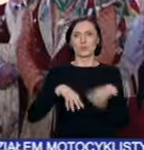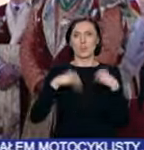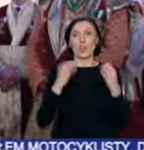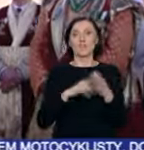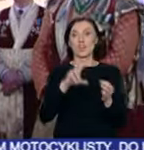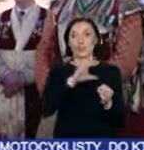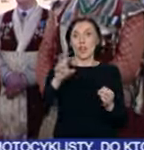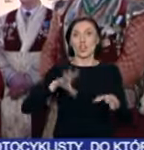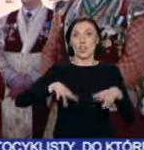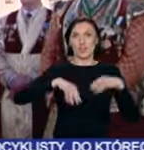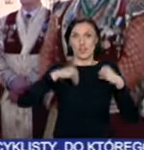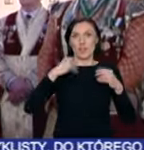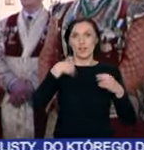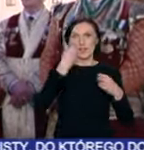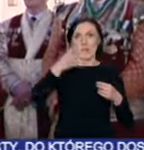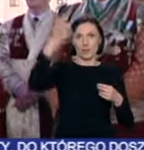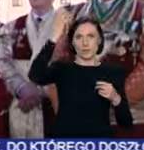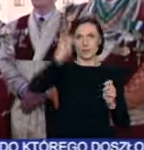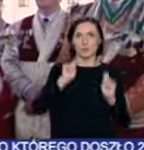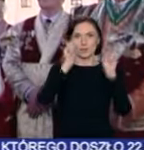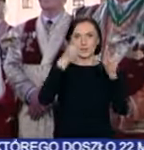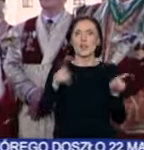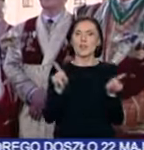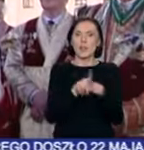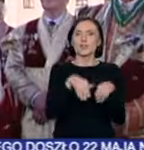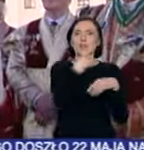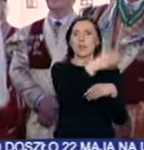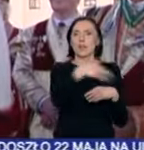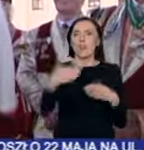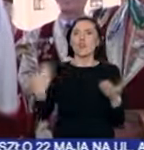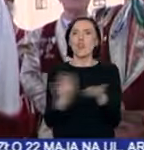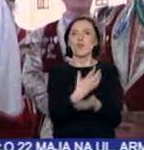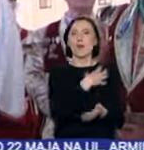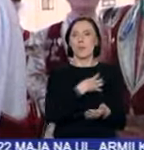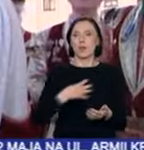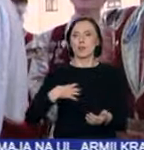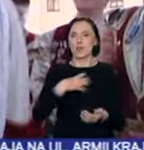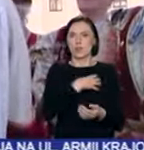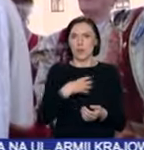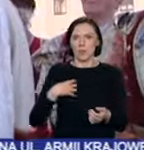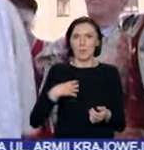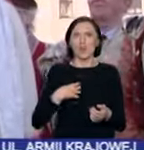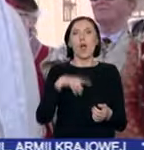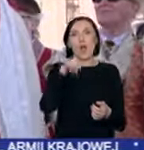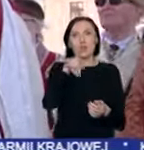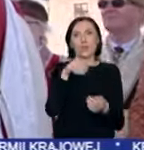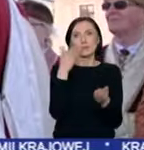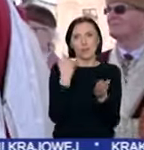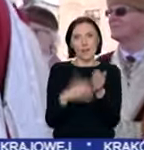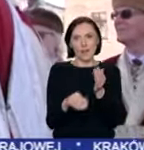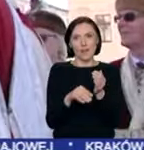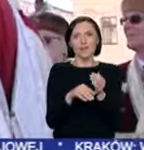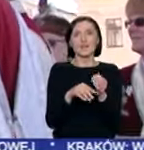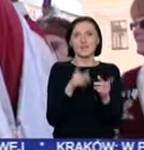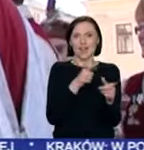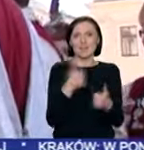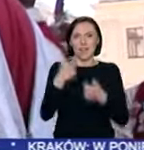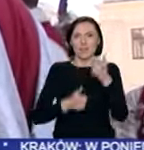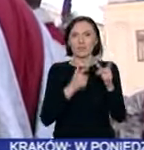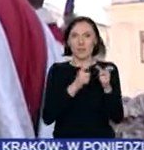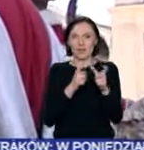Podczas uroczystej intronizacji mianowano też nowych marszałków. Oni w zawodach strzeleckich przegrali tylko z królem.